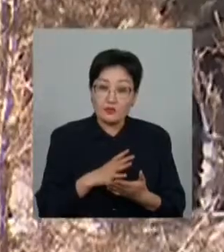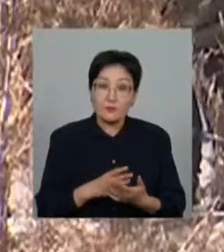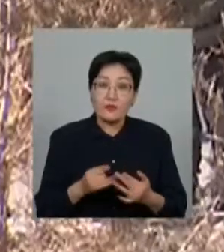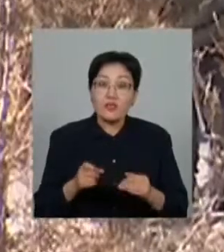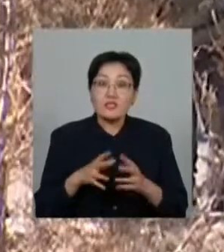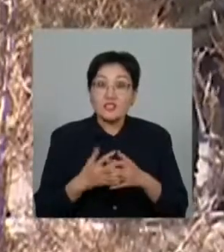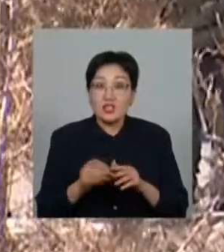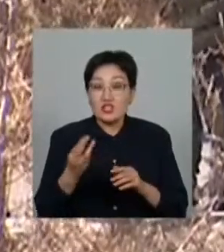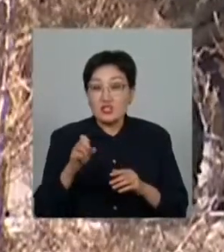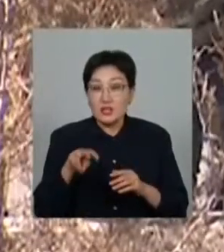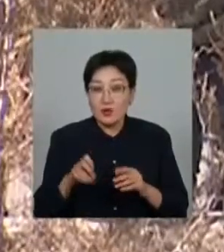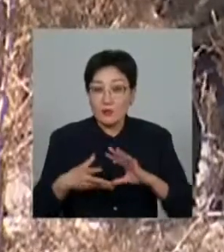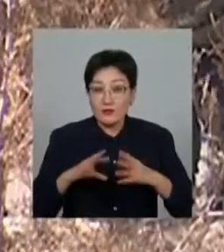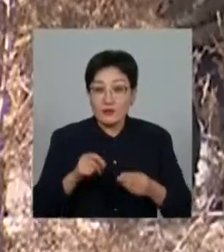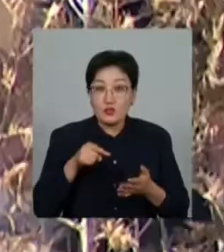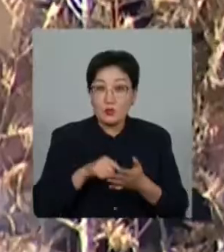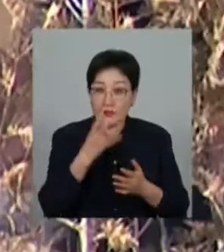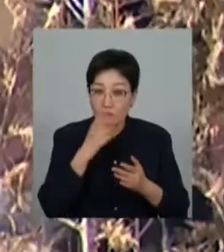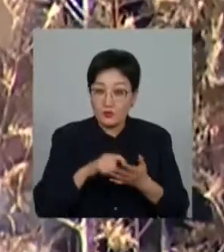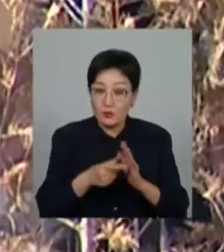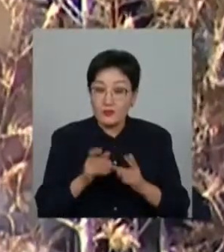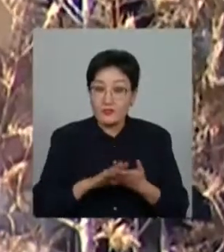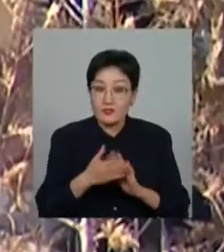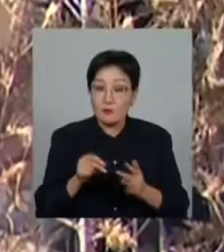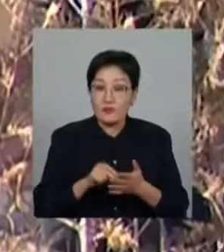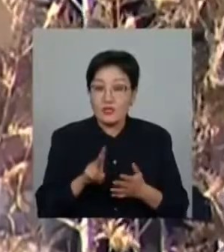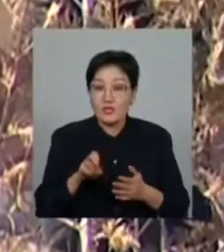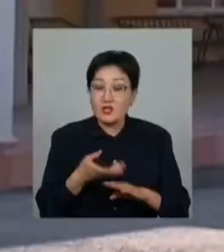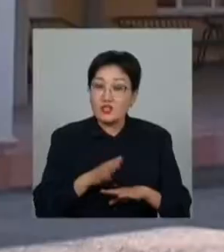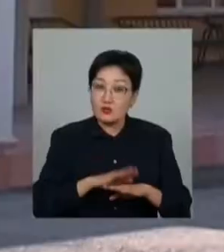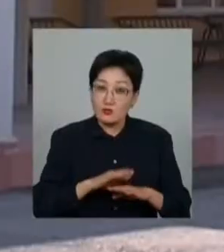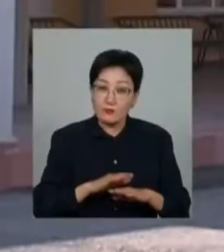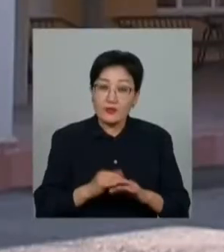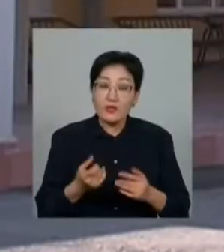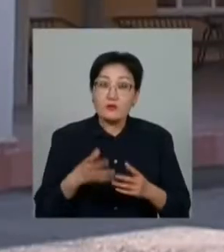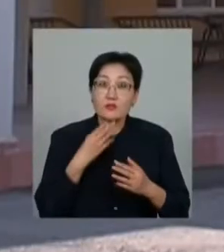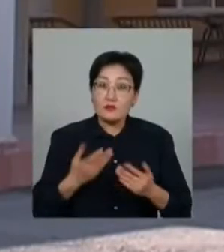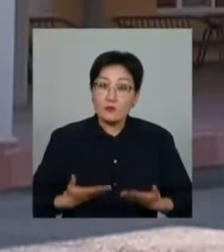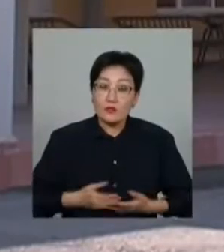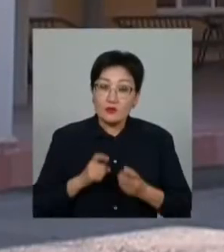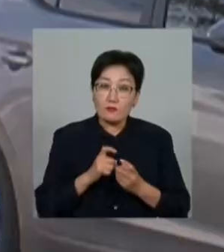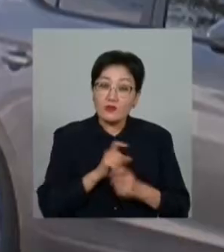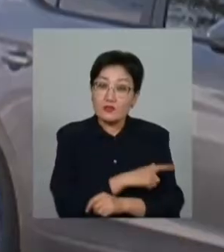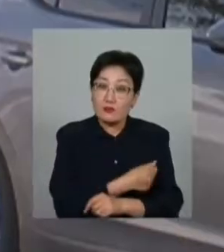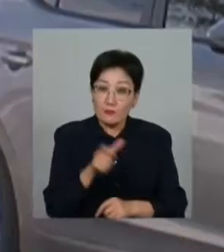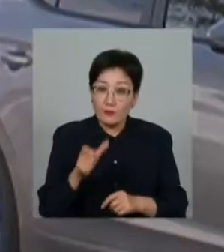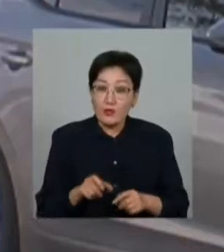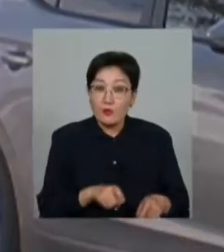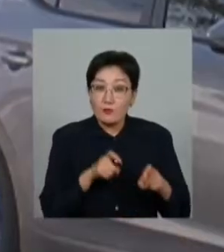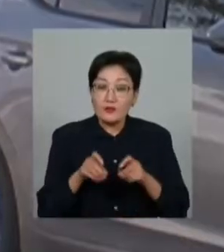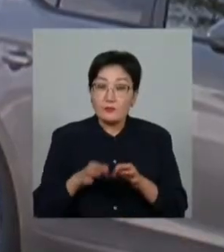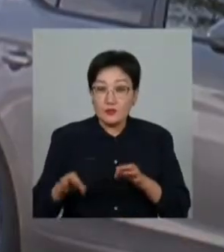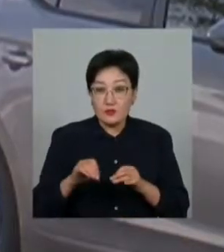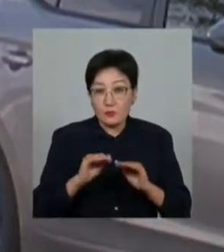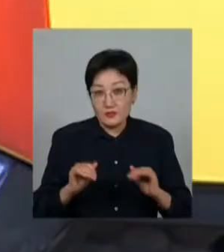больницу сила civic твои в итоге попали в реанимацию состояние оценивается как крайне тяжелое за и жизнь борются врачи еще одну девочку перевели в областную детскую